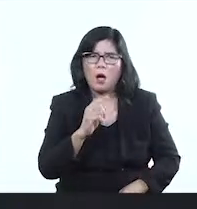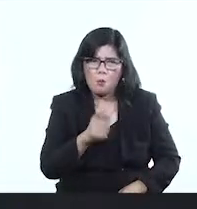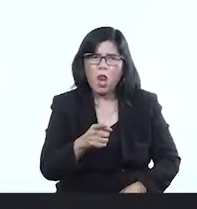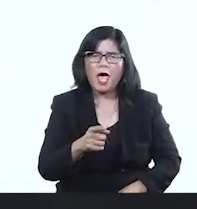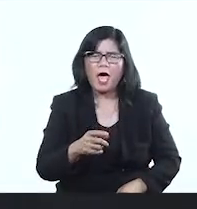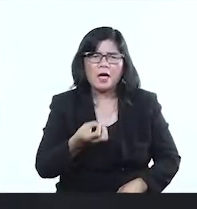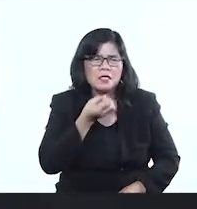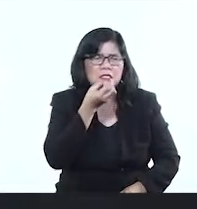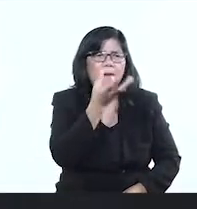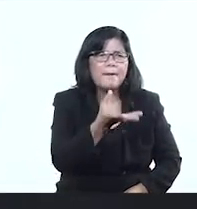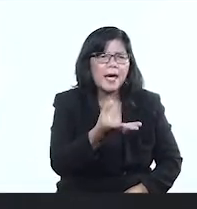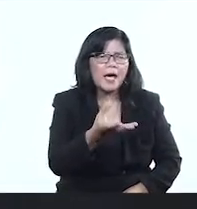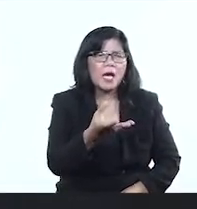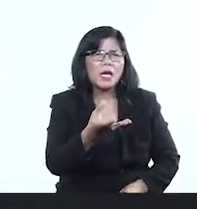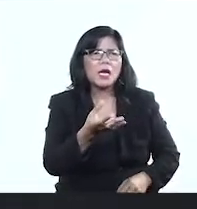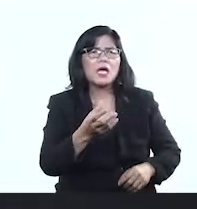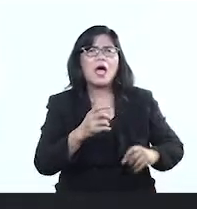hati yang penuh kebencian